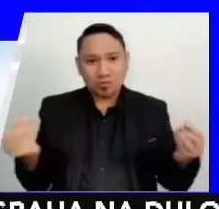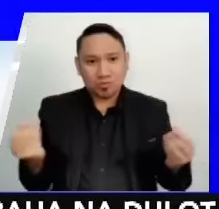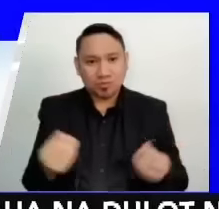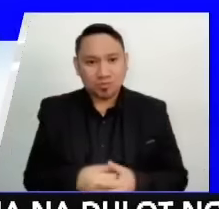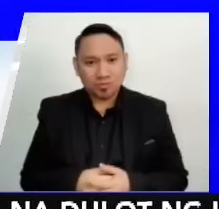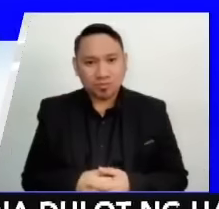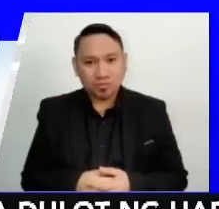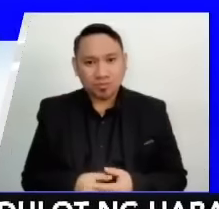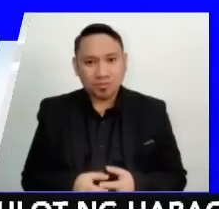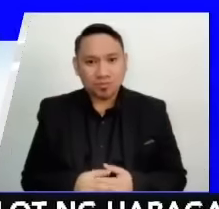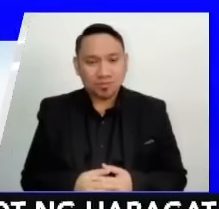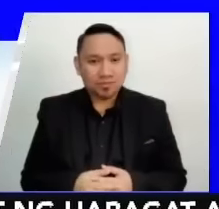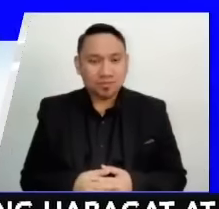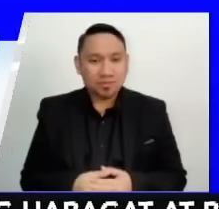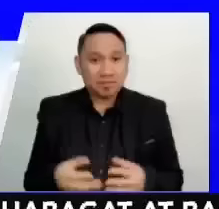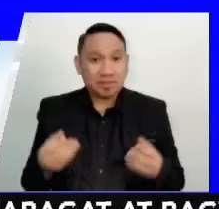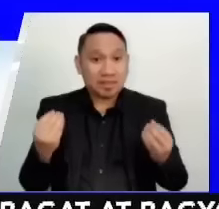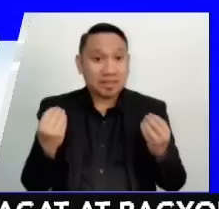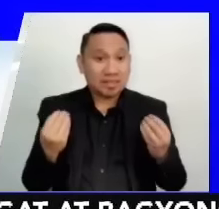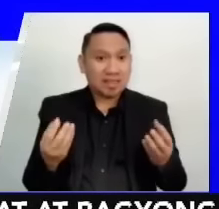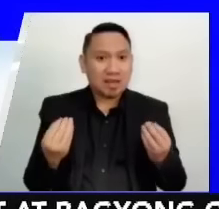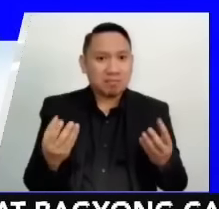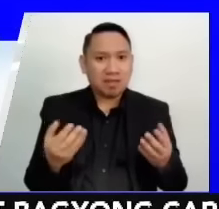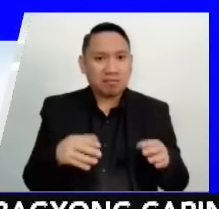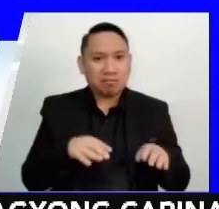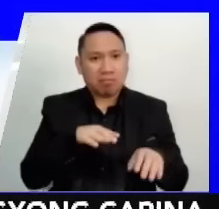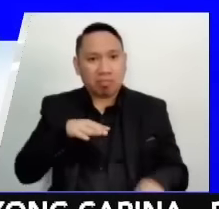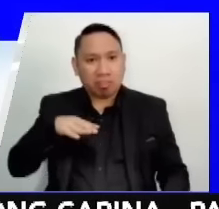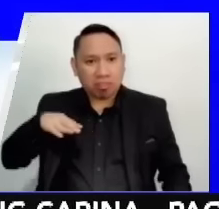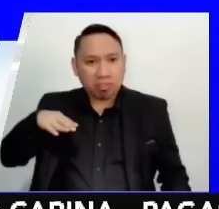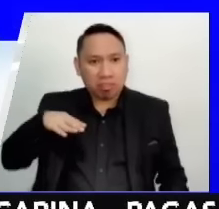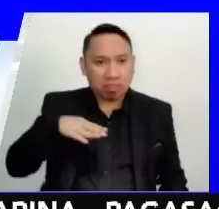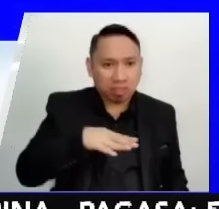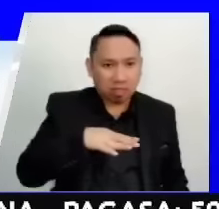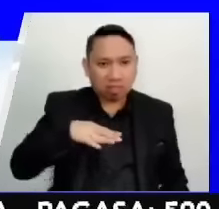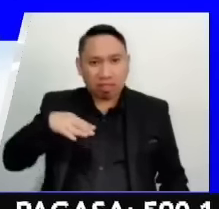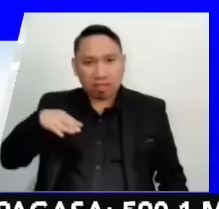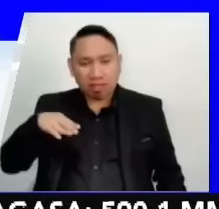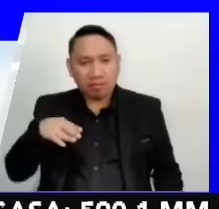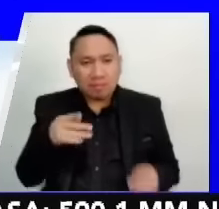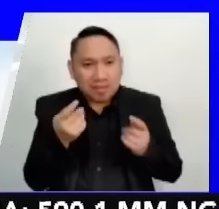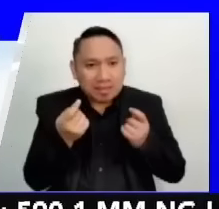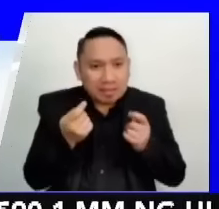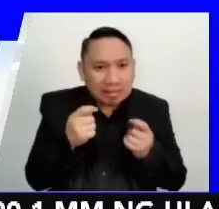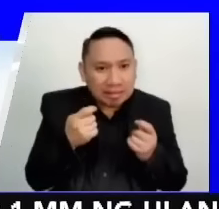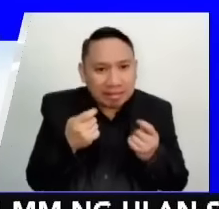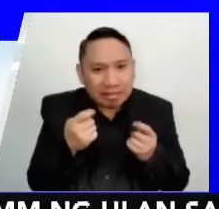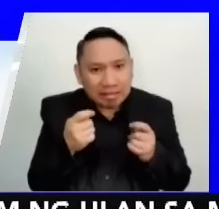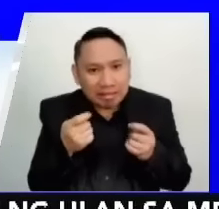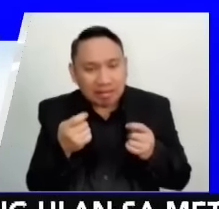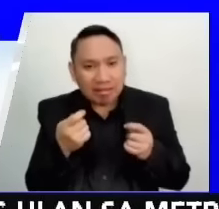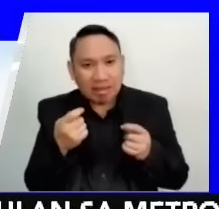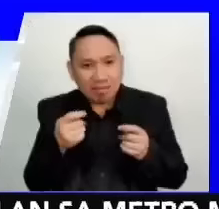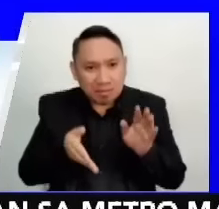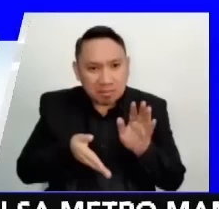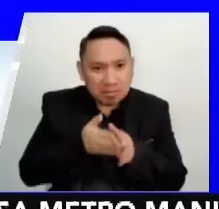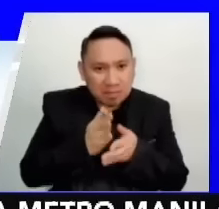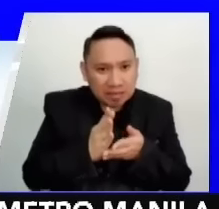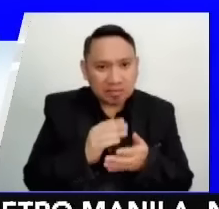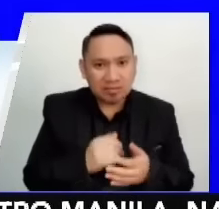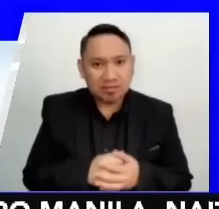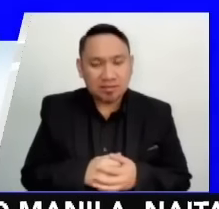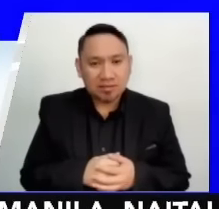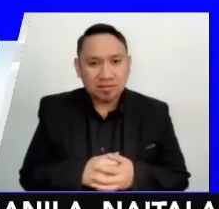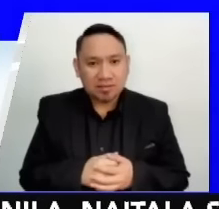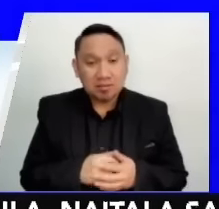Maraming sasakyan ang nagatras abante nang sinubok nilang tawirin ang baha sa Quezon Boulevard Underpass sa Maynila. Sa unang